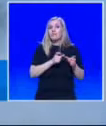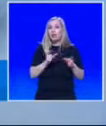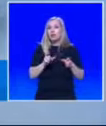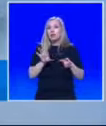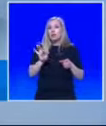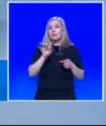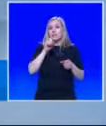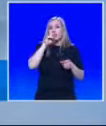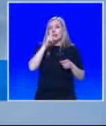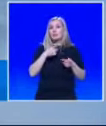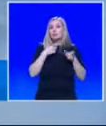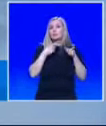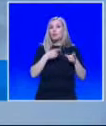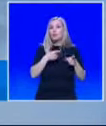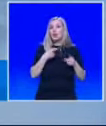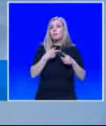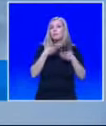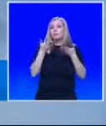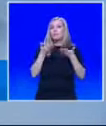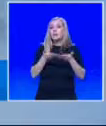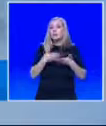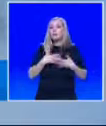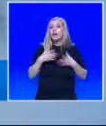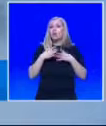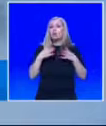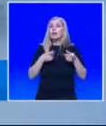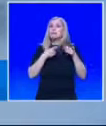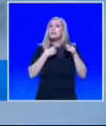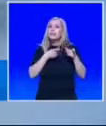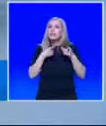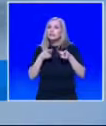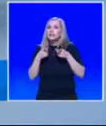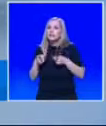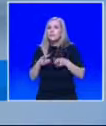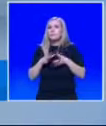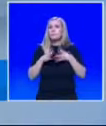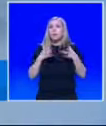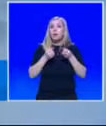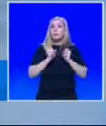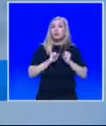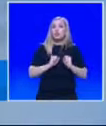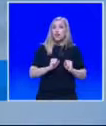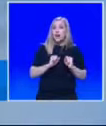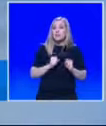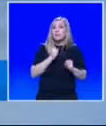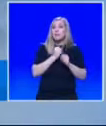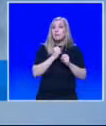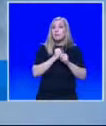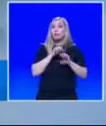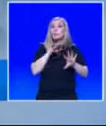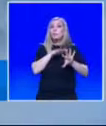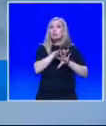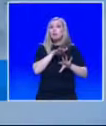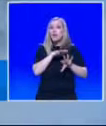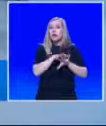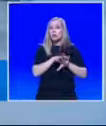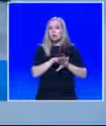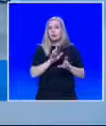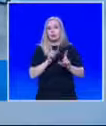главния прокурор, към който вие имате най-големи критики и най-големи очаквания да работи прозрачно. Не само